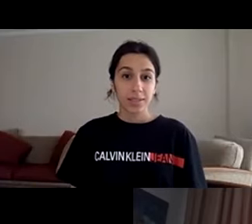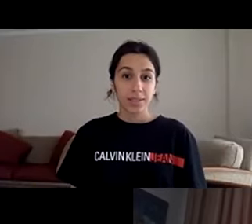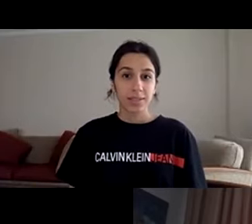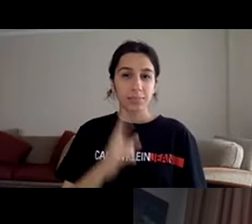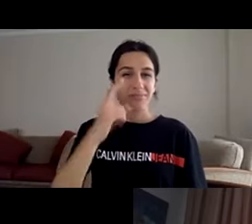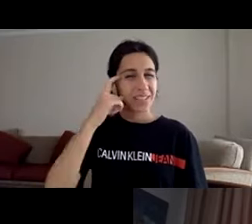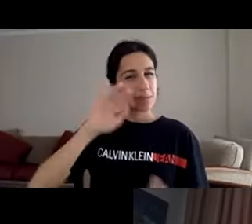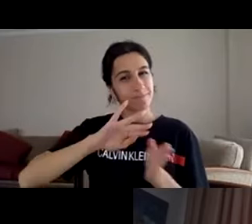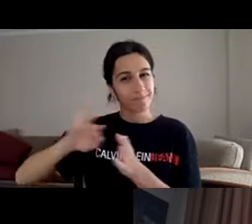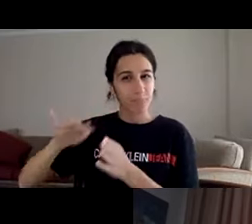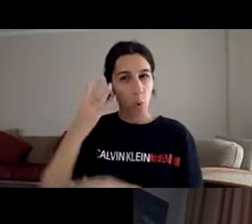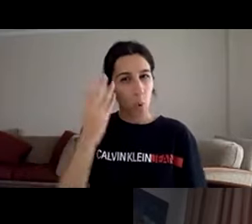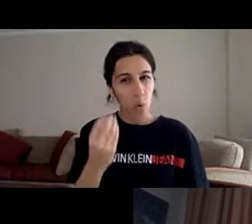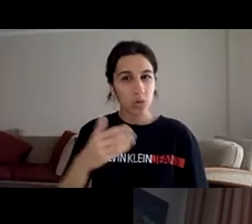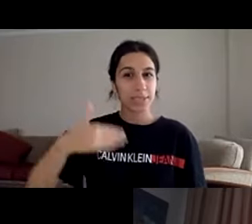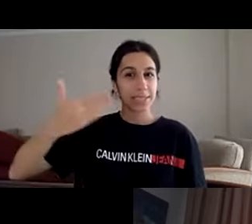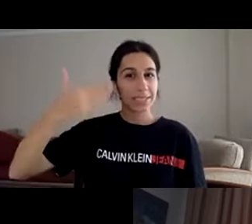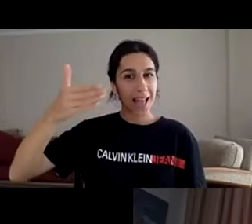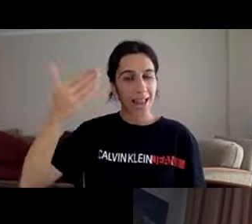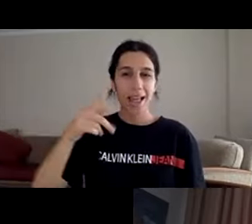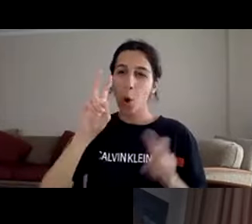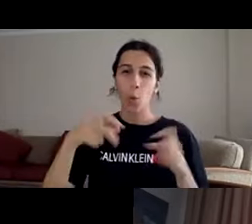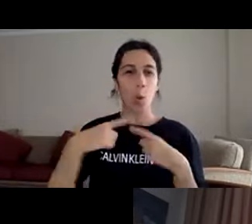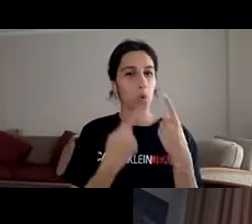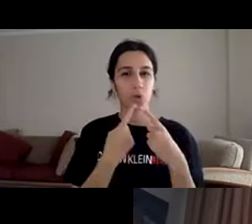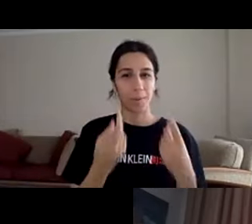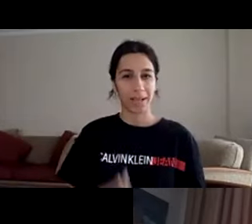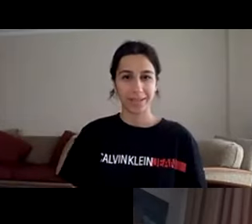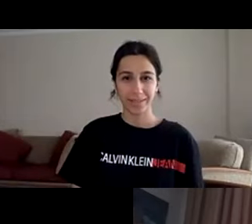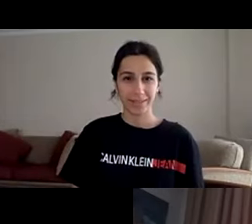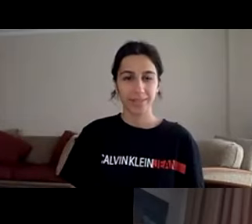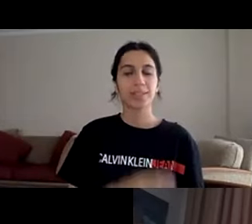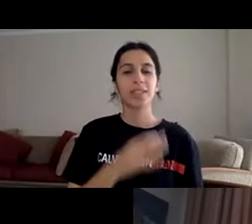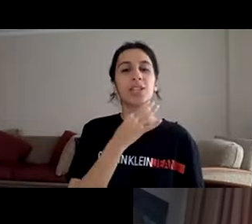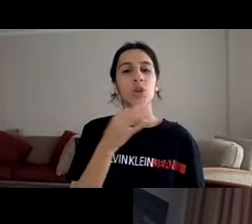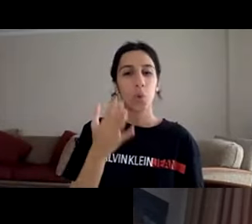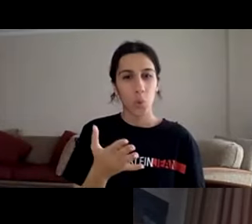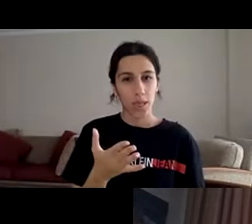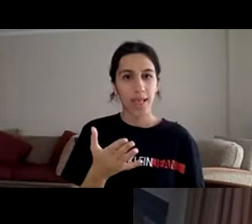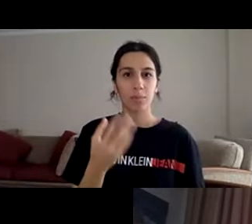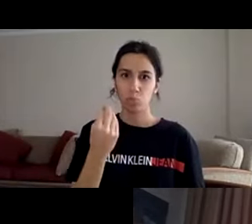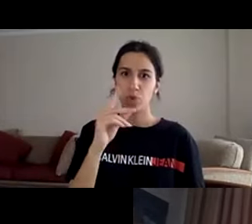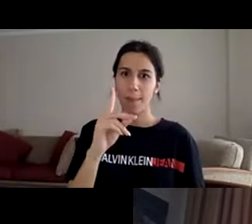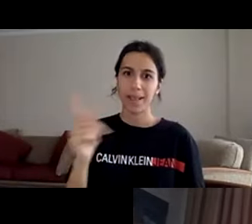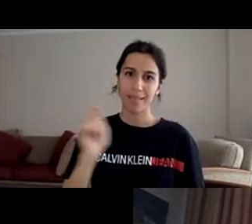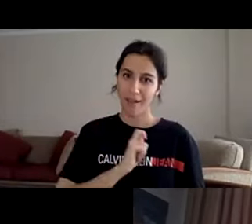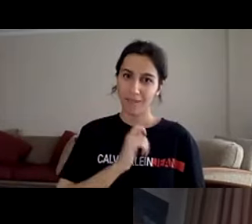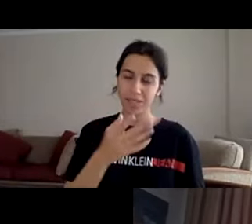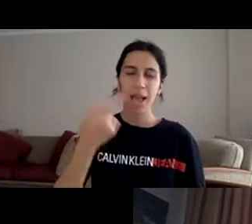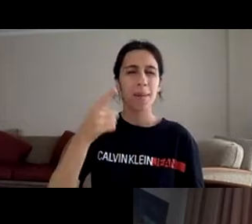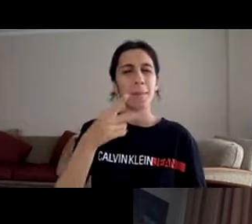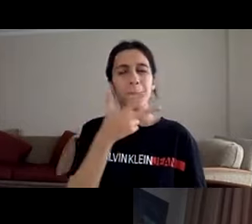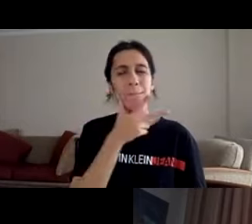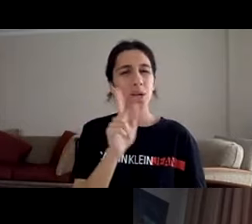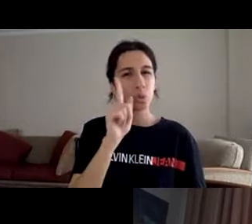kenarda kalsın. İleride değerlendirilebilir diye düşünüyorum. Teşekkür ederim hocam. Değerli bir öneri. Benzer girişimler var zaten.